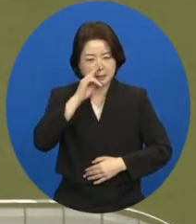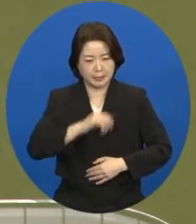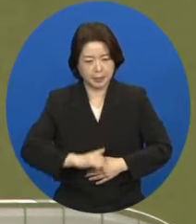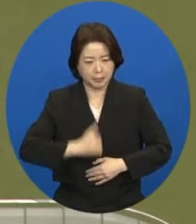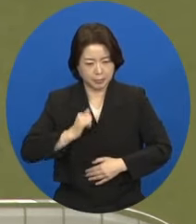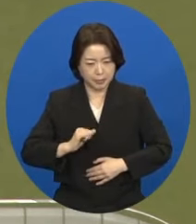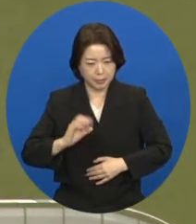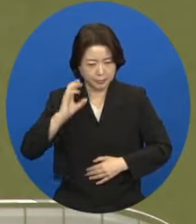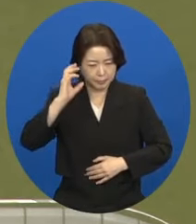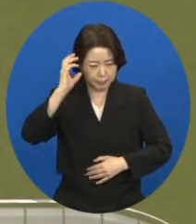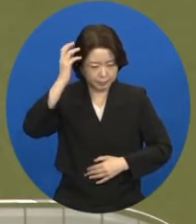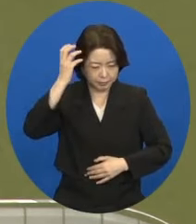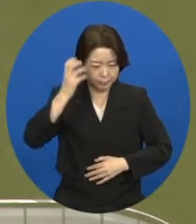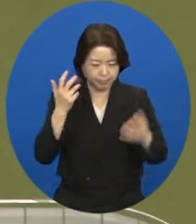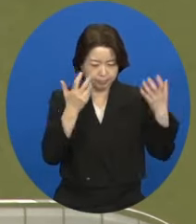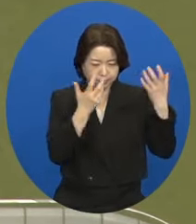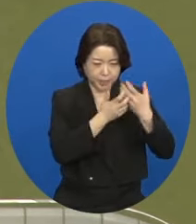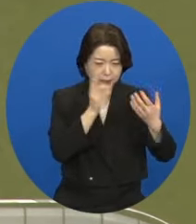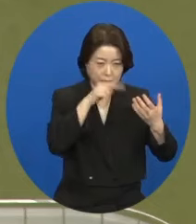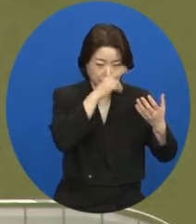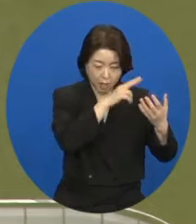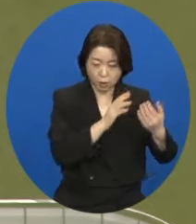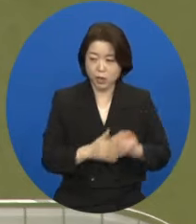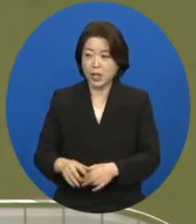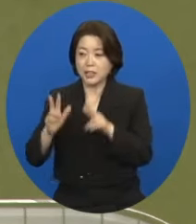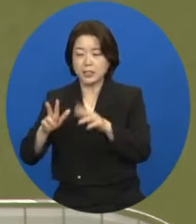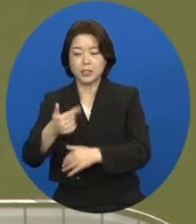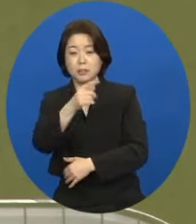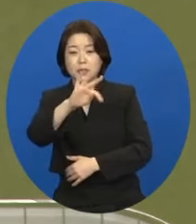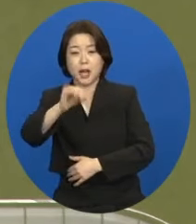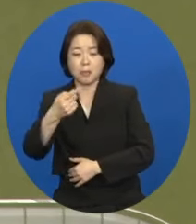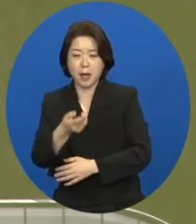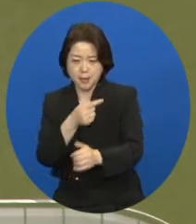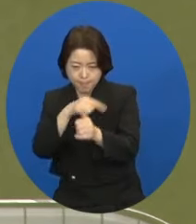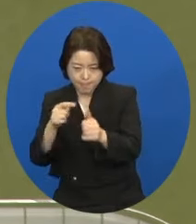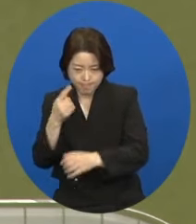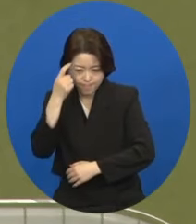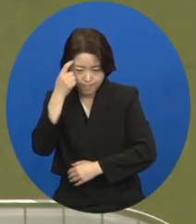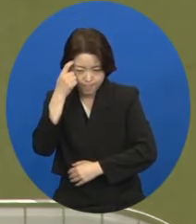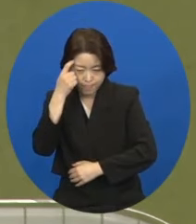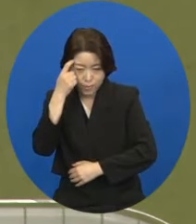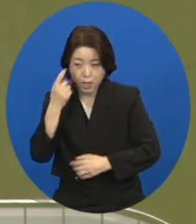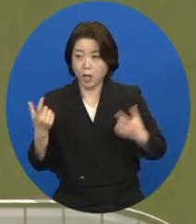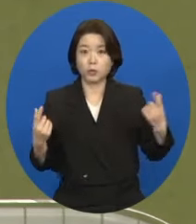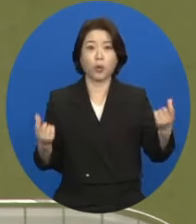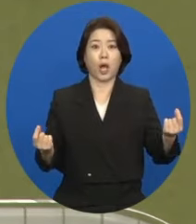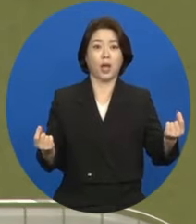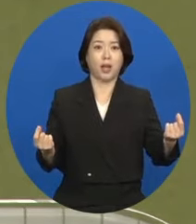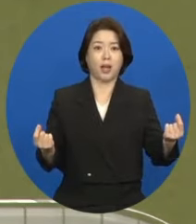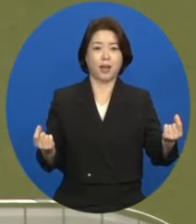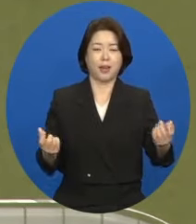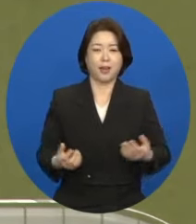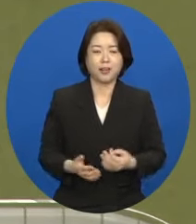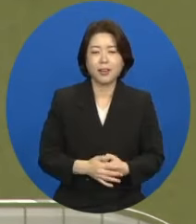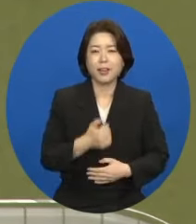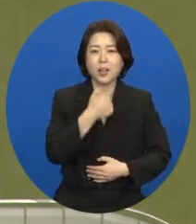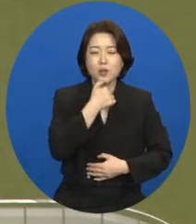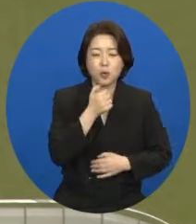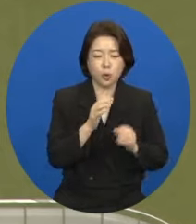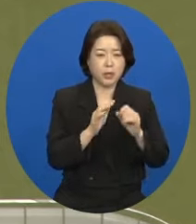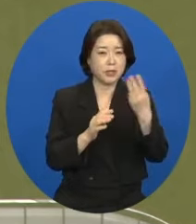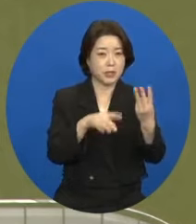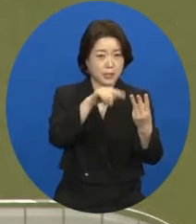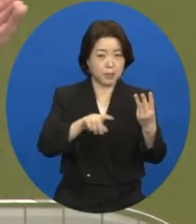있던 사울이나 지금 나발을 죽이겠다고 하는 다윗이나 본질적으로 사실은 같은 사람이에요. 그래서 로마서 3장